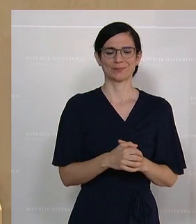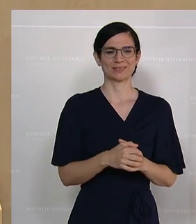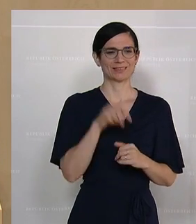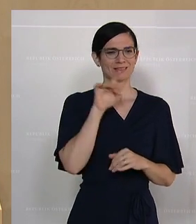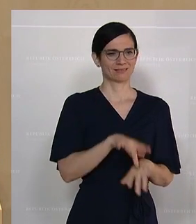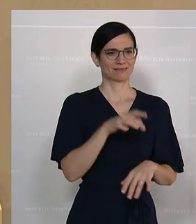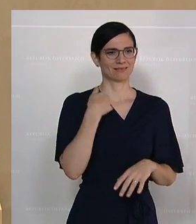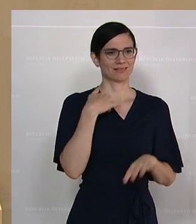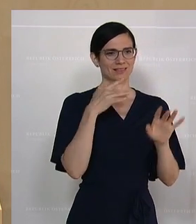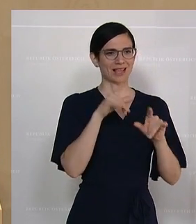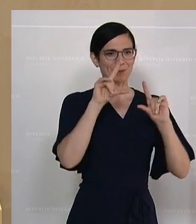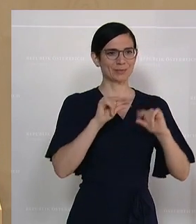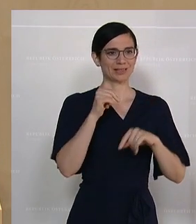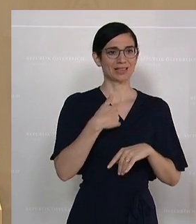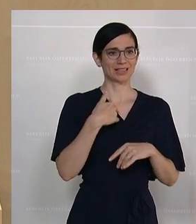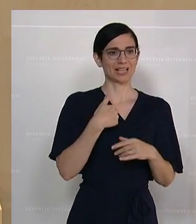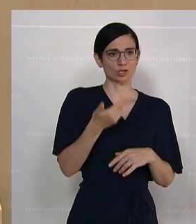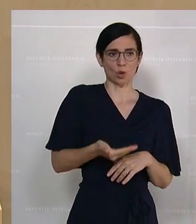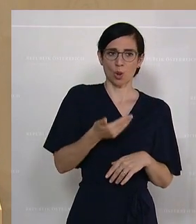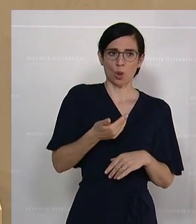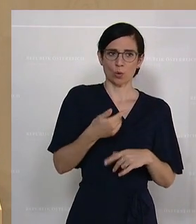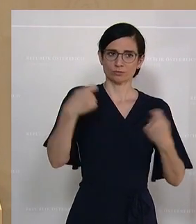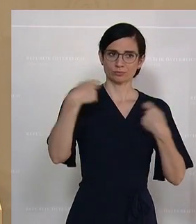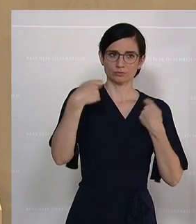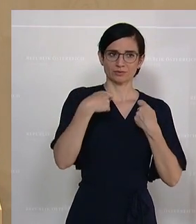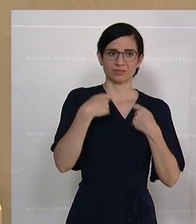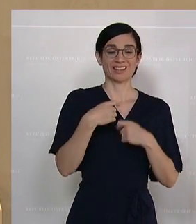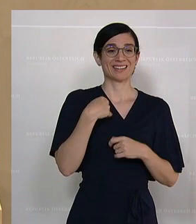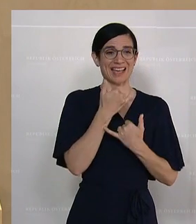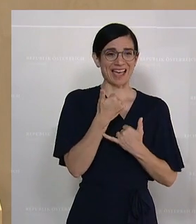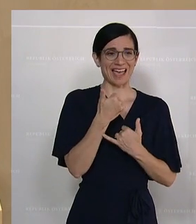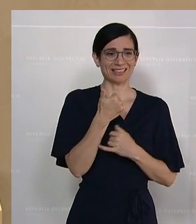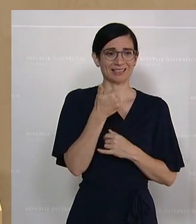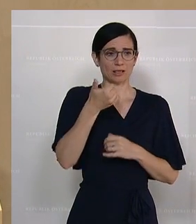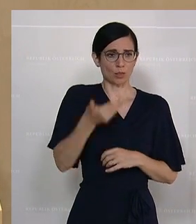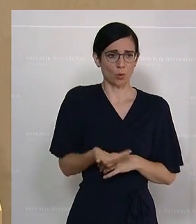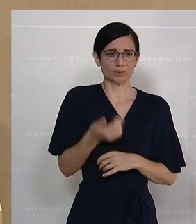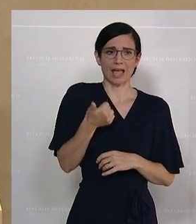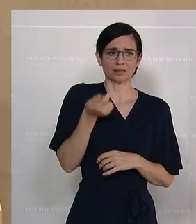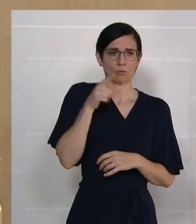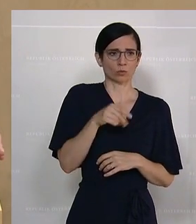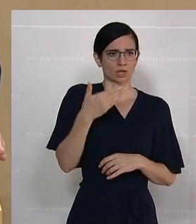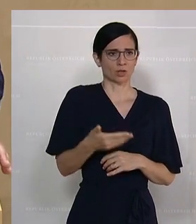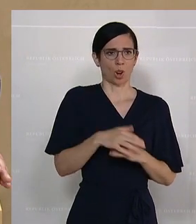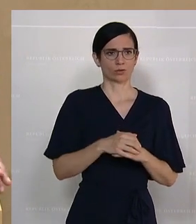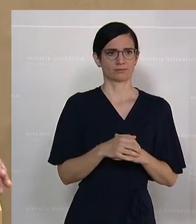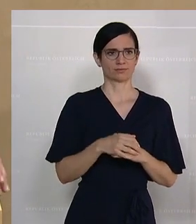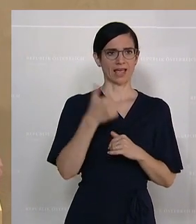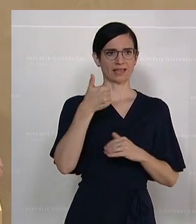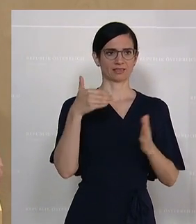ist bei einem mindestlohn bezieher ein zusätzlicher gehalt 1000 1500